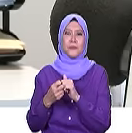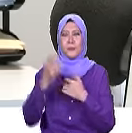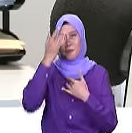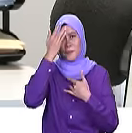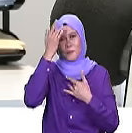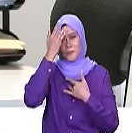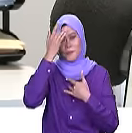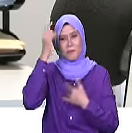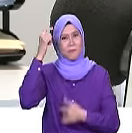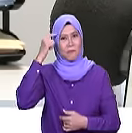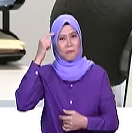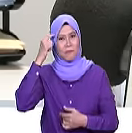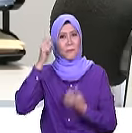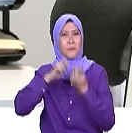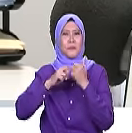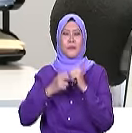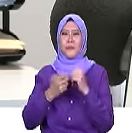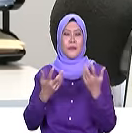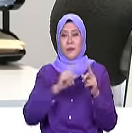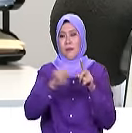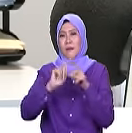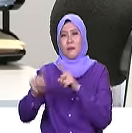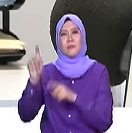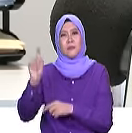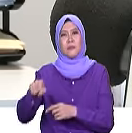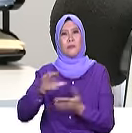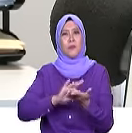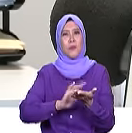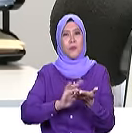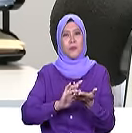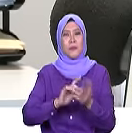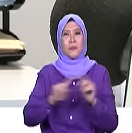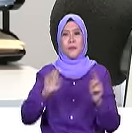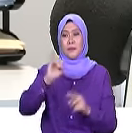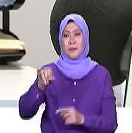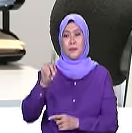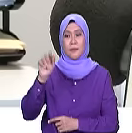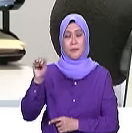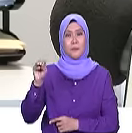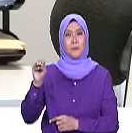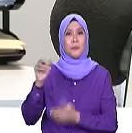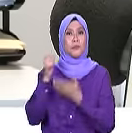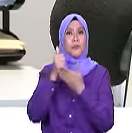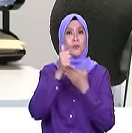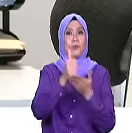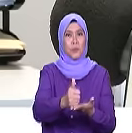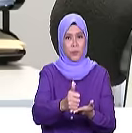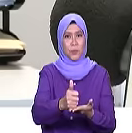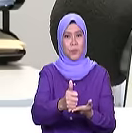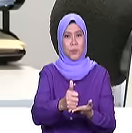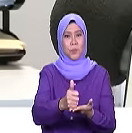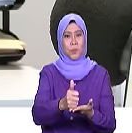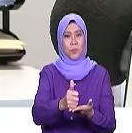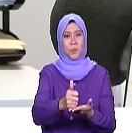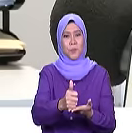sakit mental, apa lagi. Yang memang memerlukan rawatan lah, kan? Cuma JAKIM kita tampil untuk membantu, istilahnya macam